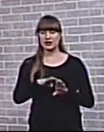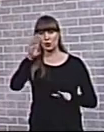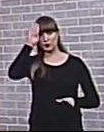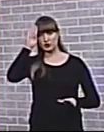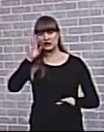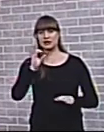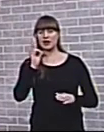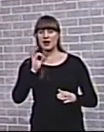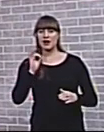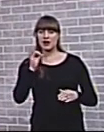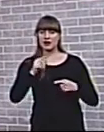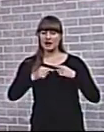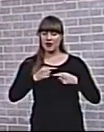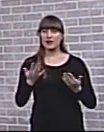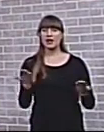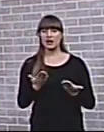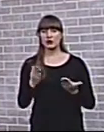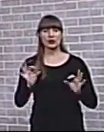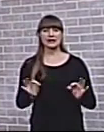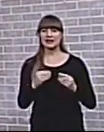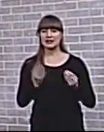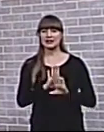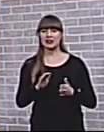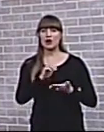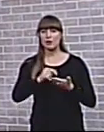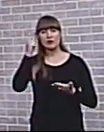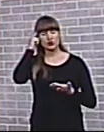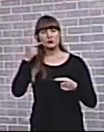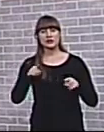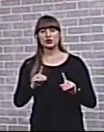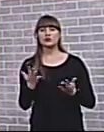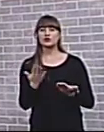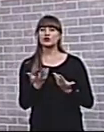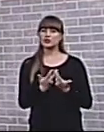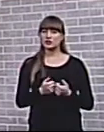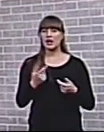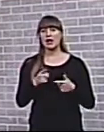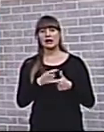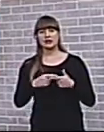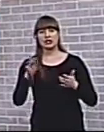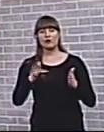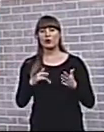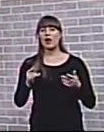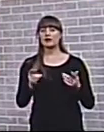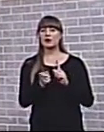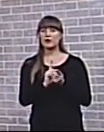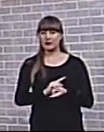мужицких кровей, который никогда не давал повода думать о нем, что он там чего-то считает или в бухгалтера превратился.